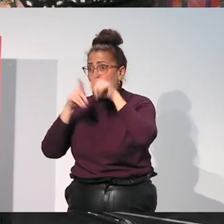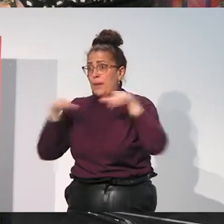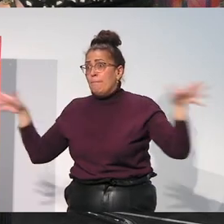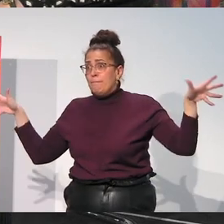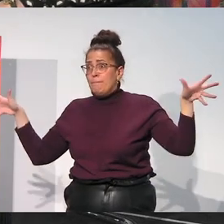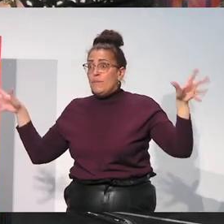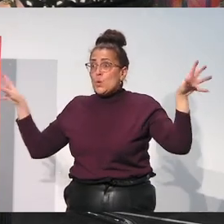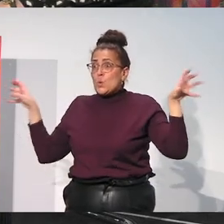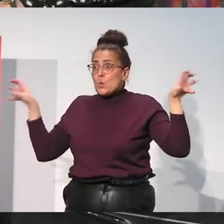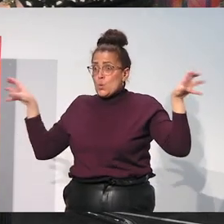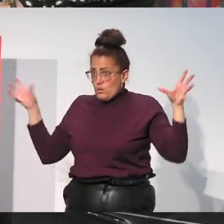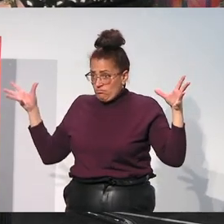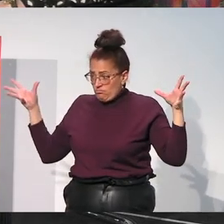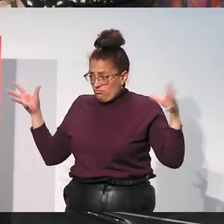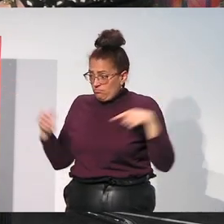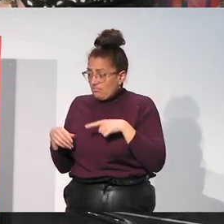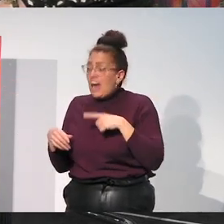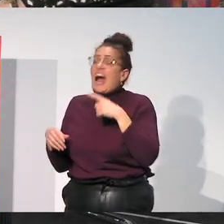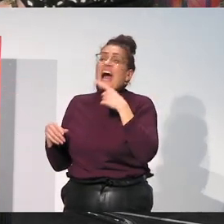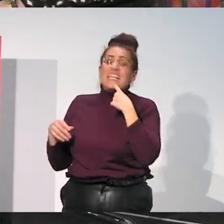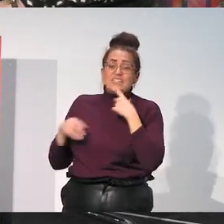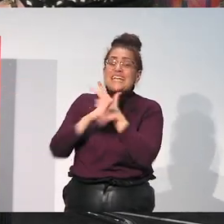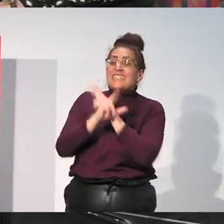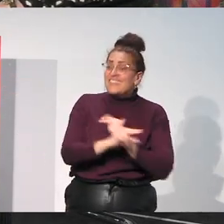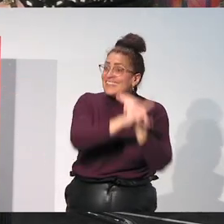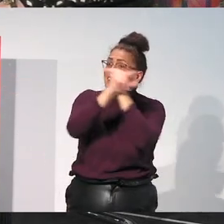dites, satellite qui tourne autour de la Terre. Oui, c'est alors, ça. Alors,